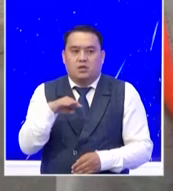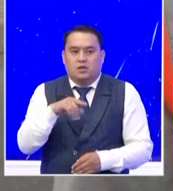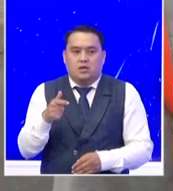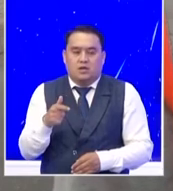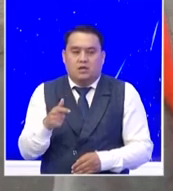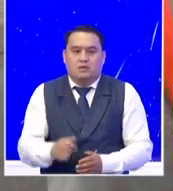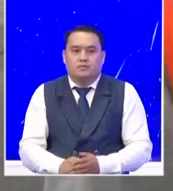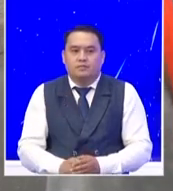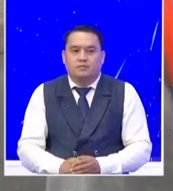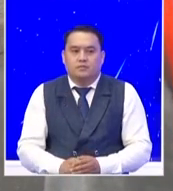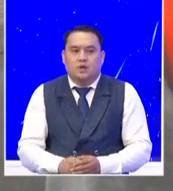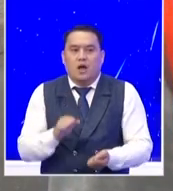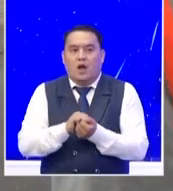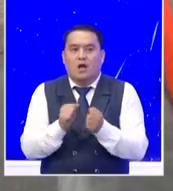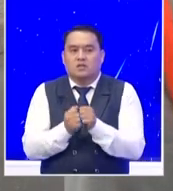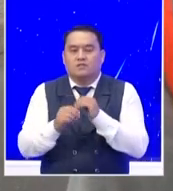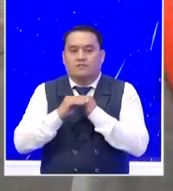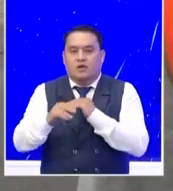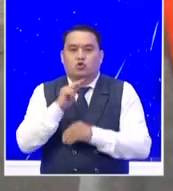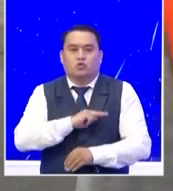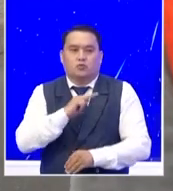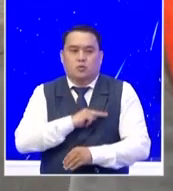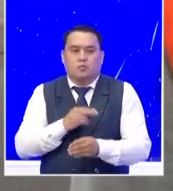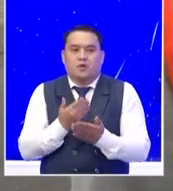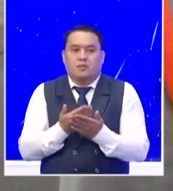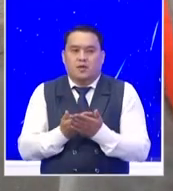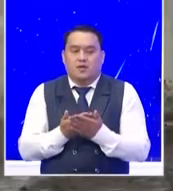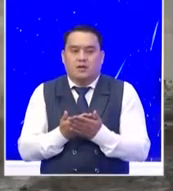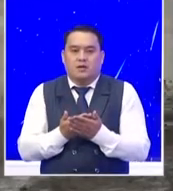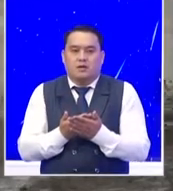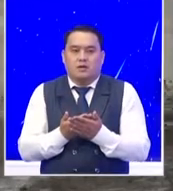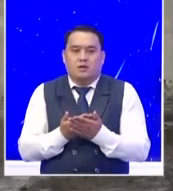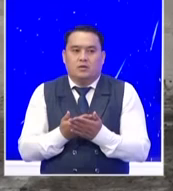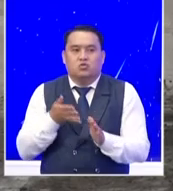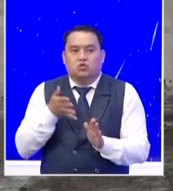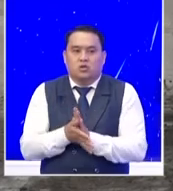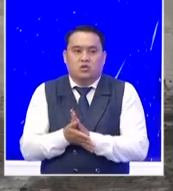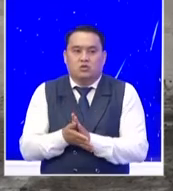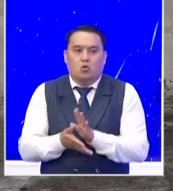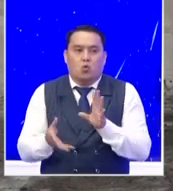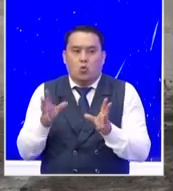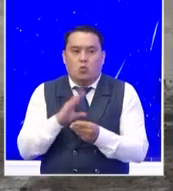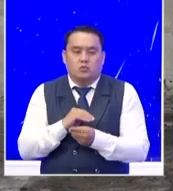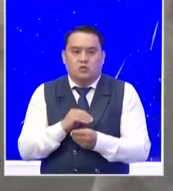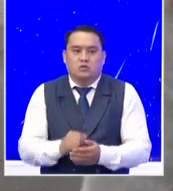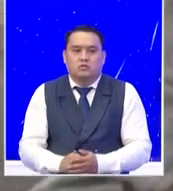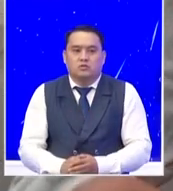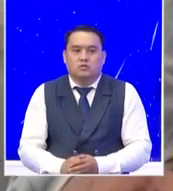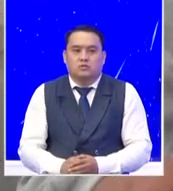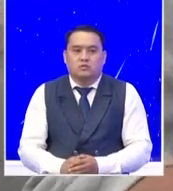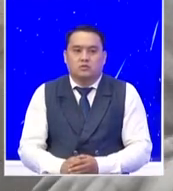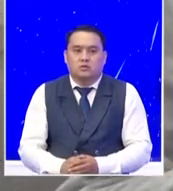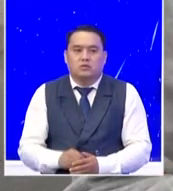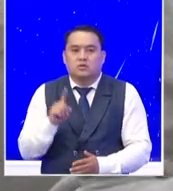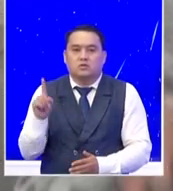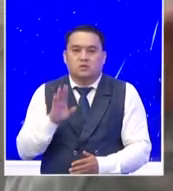ақшасы. Енді асфальттың жұмысын бәрін есептелгенде, асфальттың шығыны жұмысы бәрі осыған келіп тіреледі. Енді ол